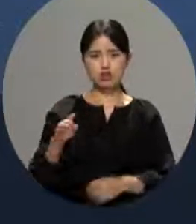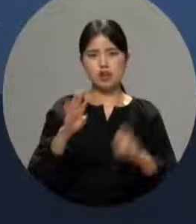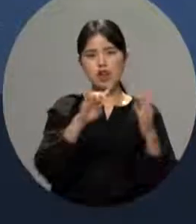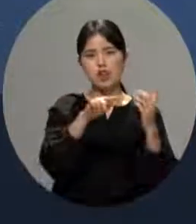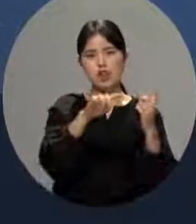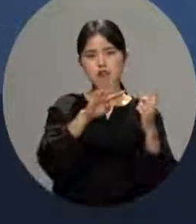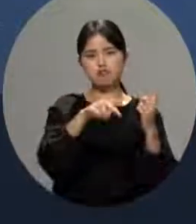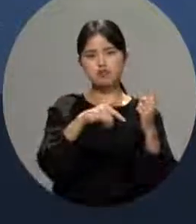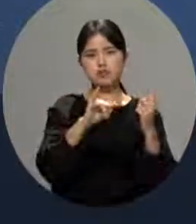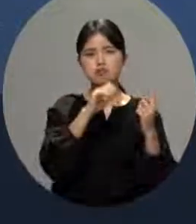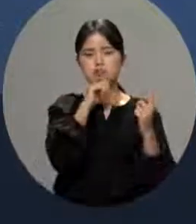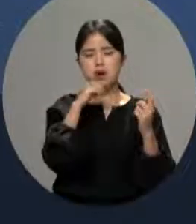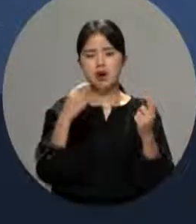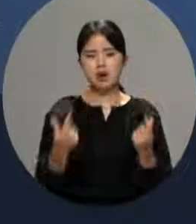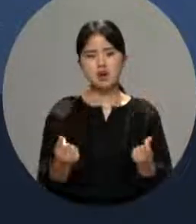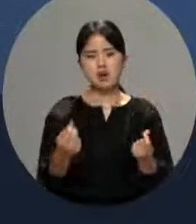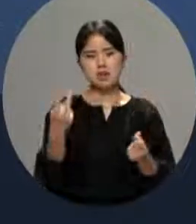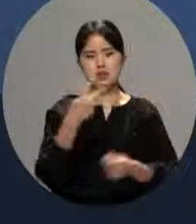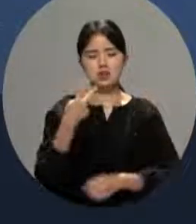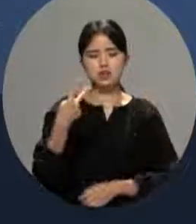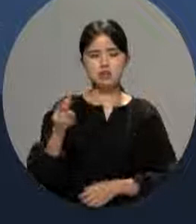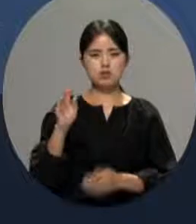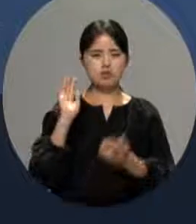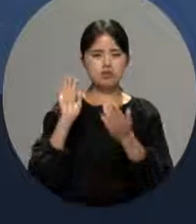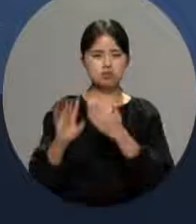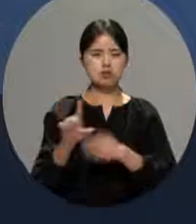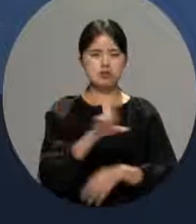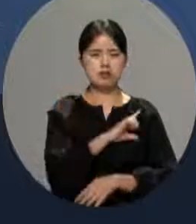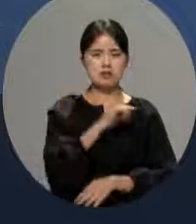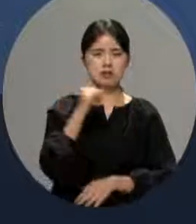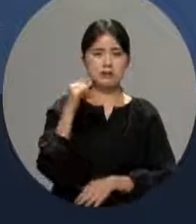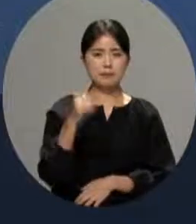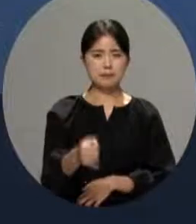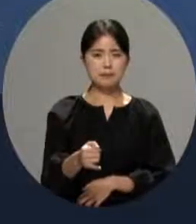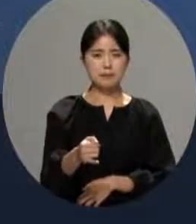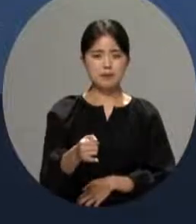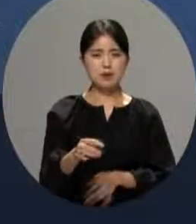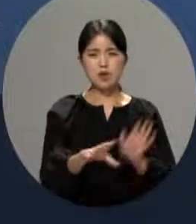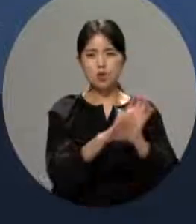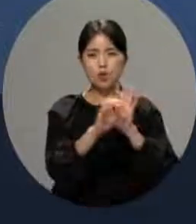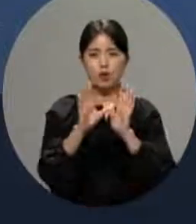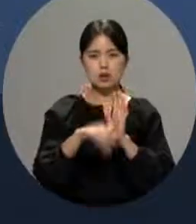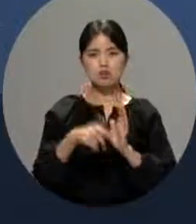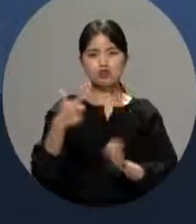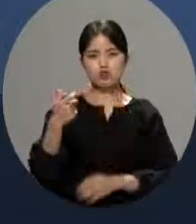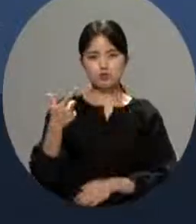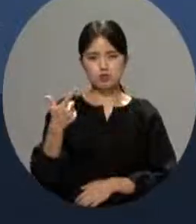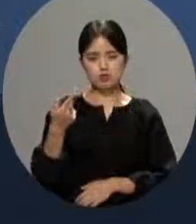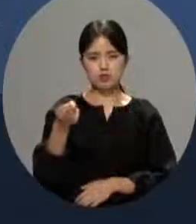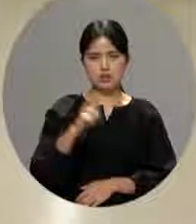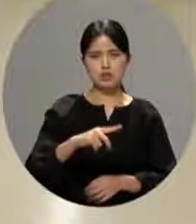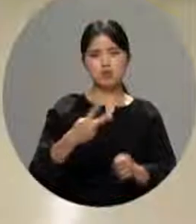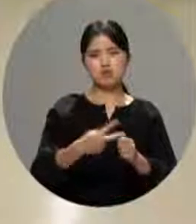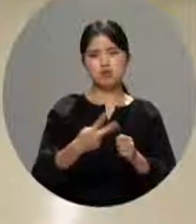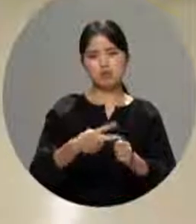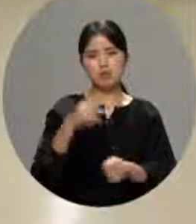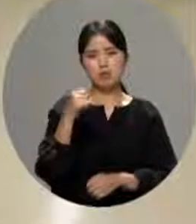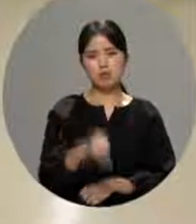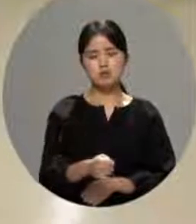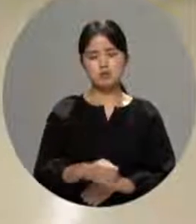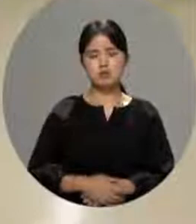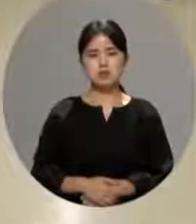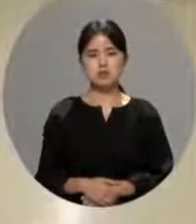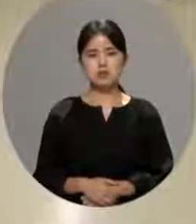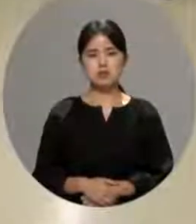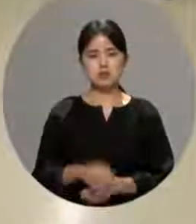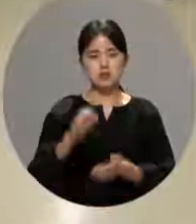같은 수치로 2002년 집계 이래 가장 낮았던 팬데믹 시기 66에 이어 두 번째로 났습니다.